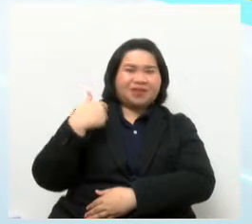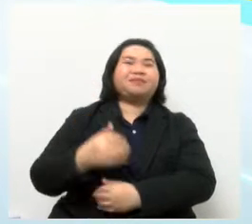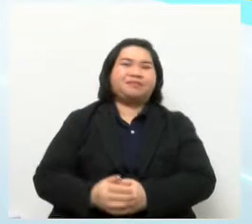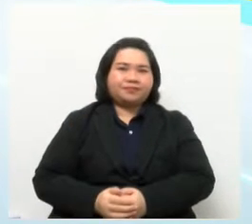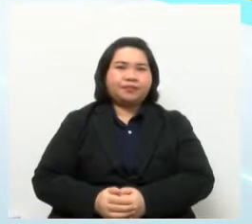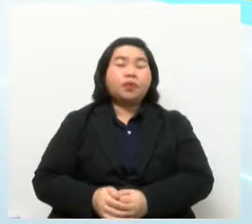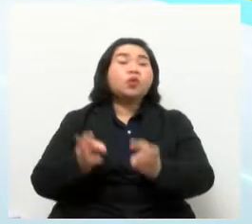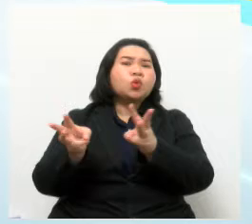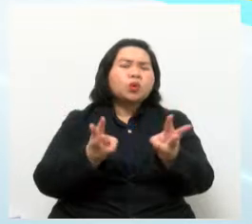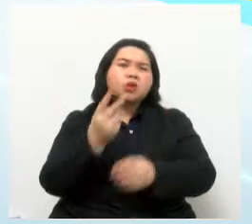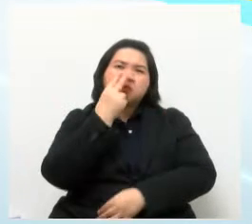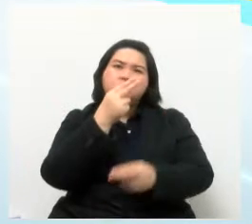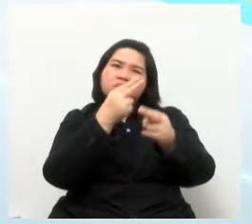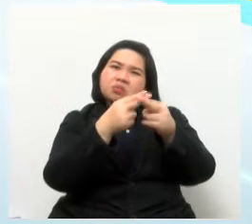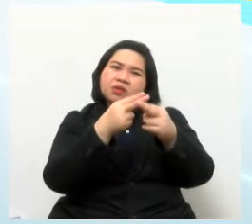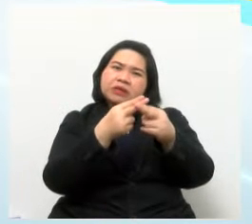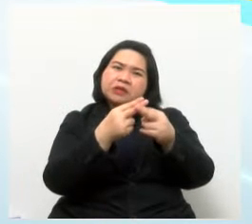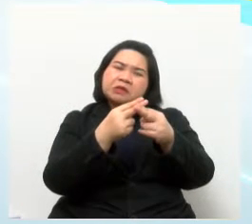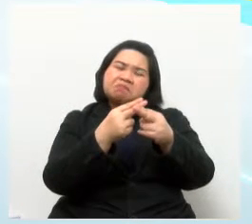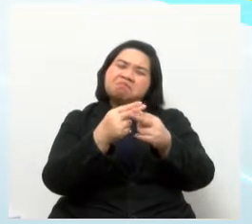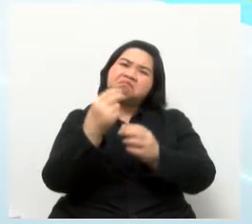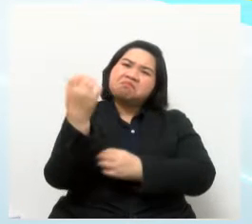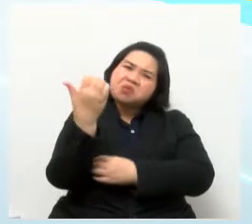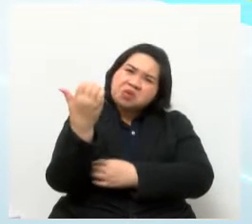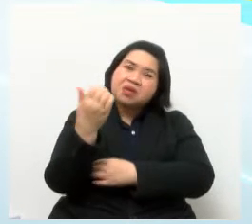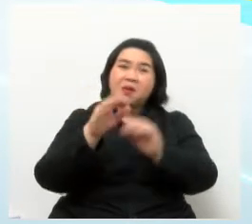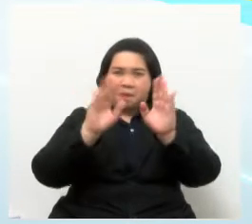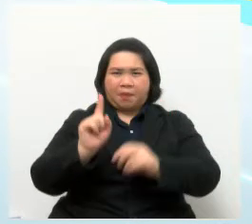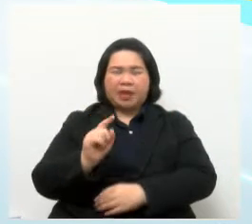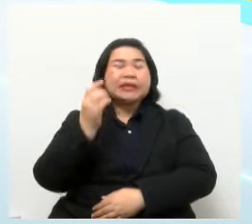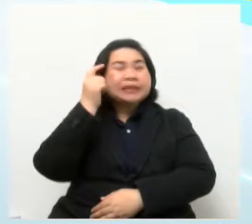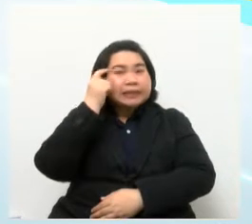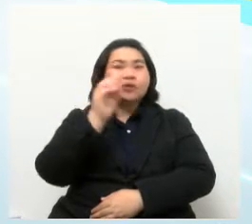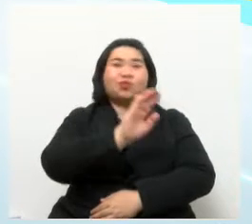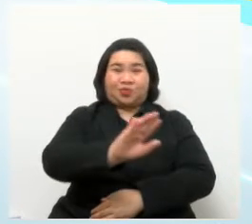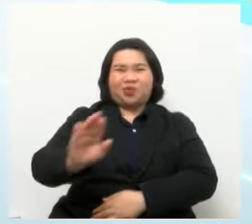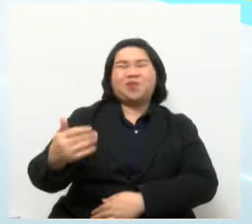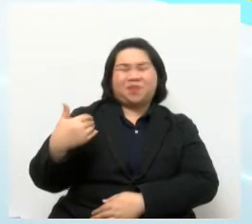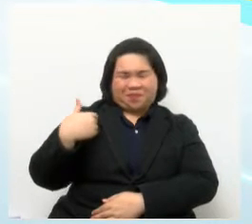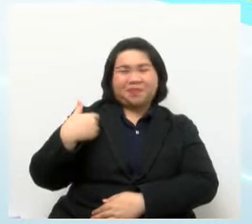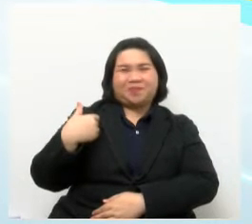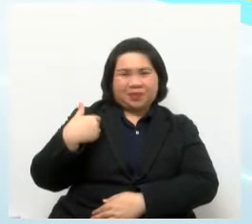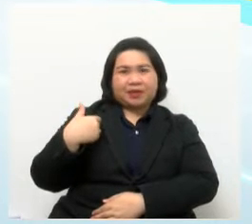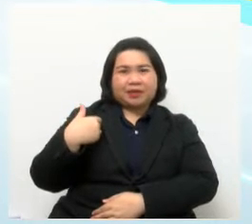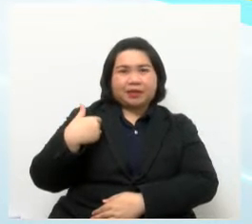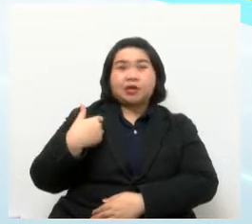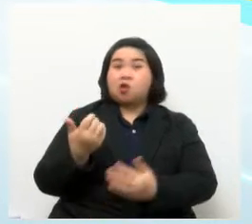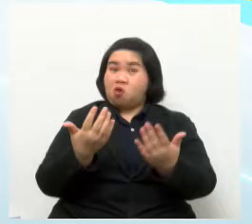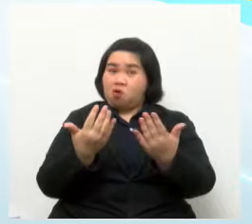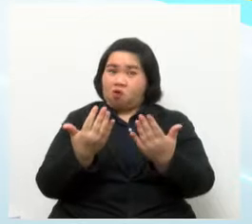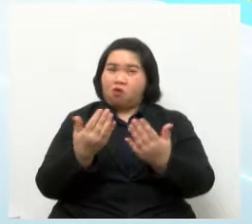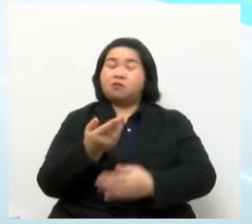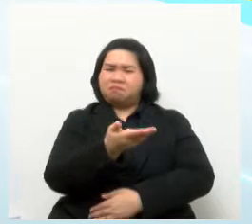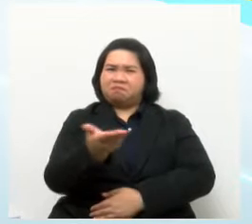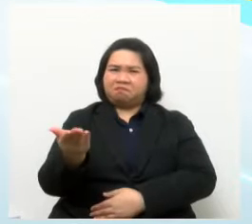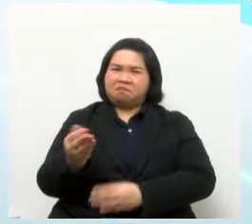แบบของรายการหรือว่าชื่อรายการของเราเนี่ยจะออกมาเป็นแบบไหนอยู่ที่ความคิดเห็นของทุกท่านนะคะซึ่งเราจะให้ทุกท่านเนี่ยไป